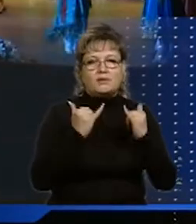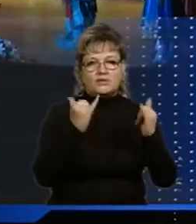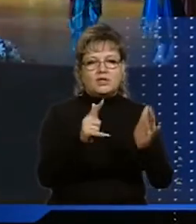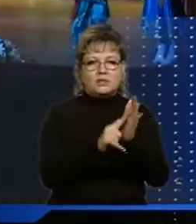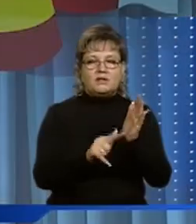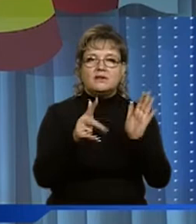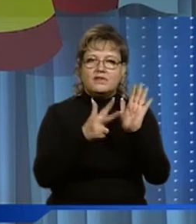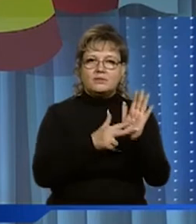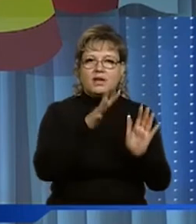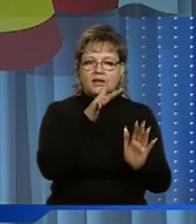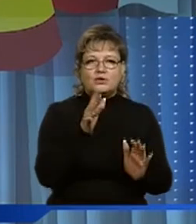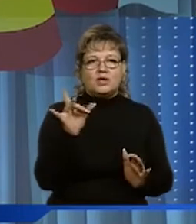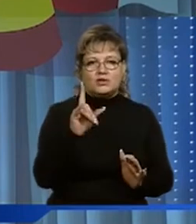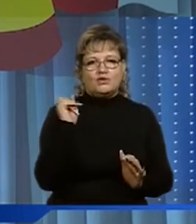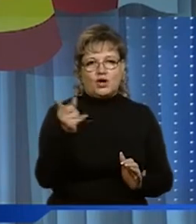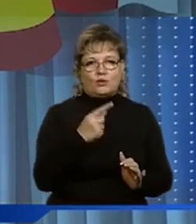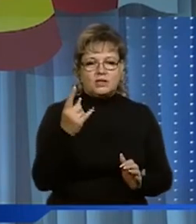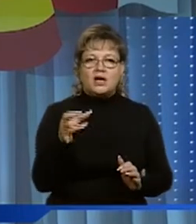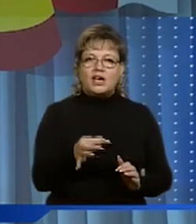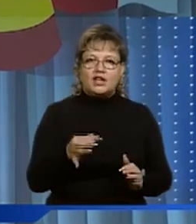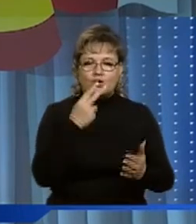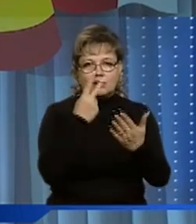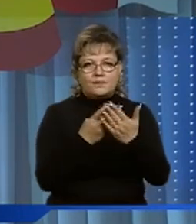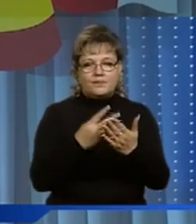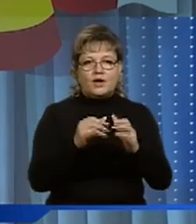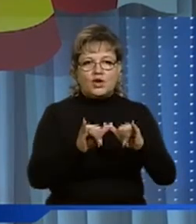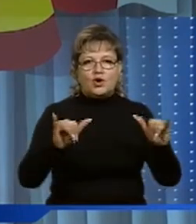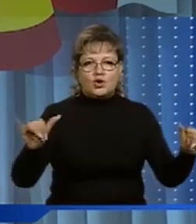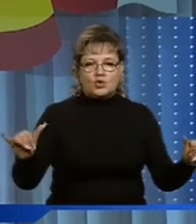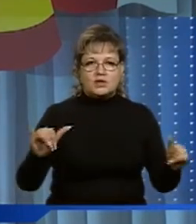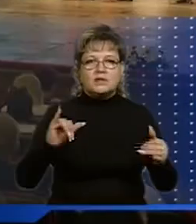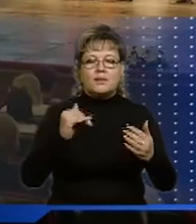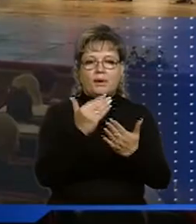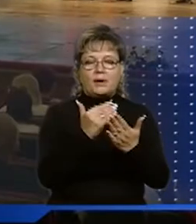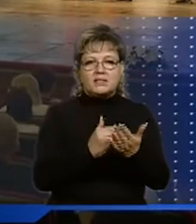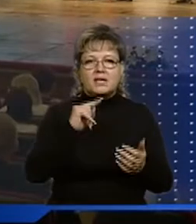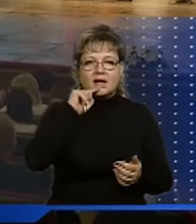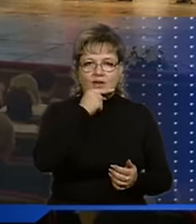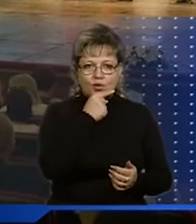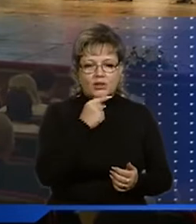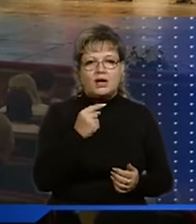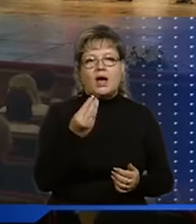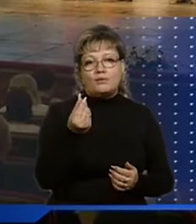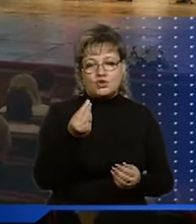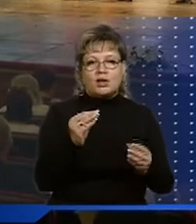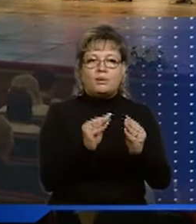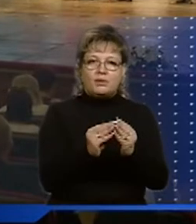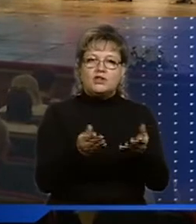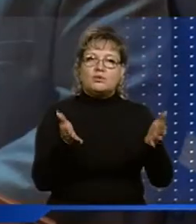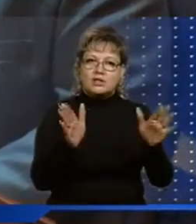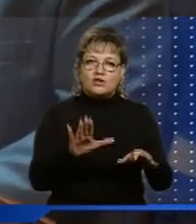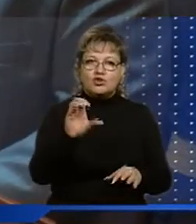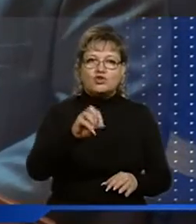посвященного 78-летию Ростовской области. Регион демонстрирует рост по ключевым показателям экономики, а бюджет по-прежнему